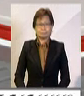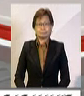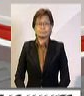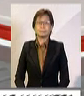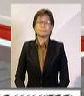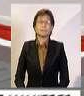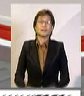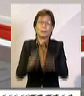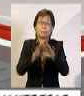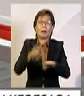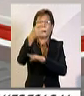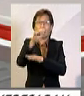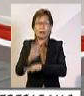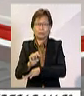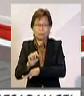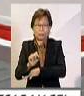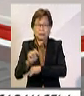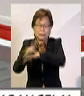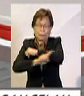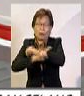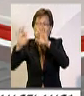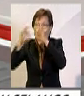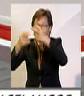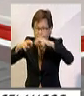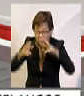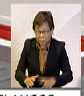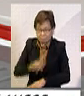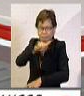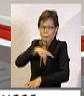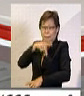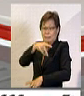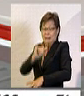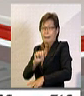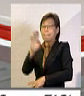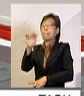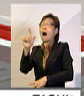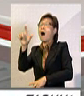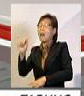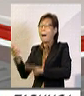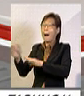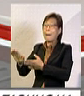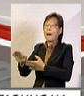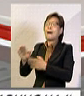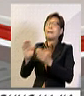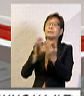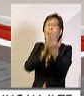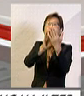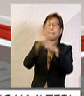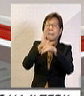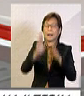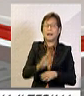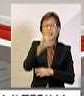Beralih pula ke perkembangan kes saman keluarga penyiasat persendirian mendiang P. Balasubramaniam terhadap ahli perniagaan